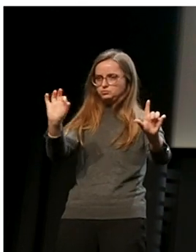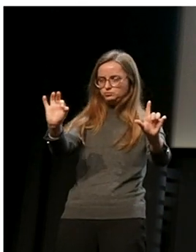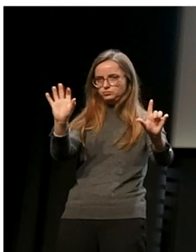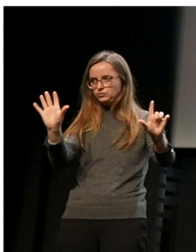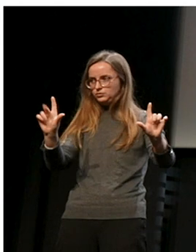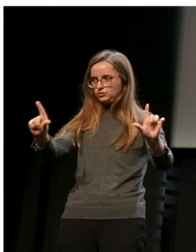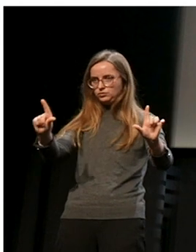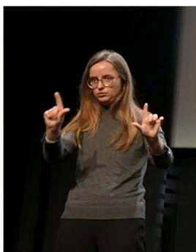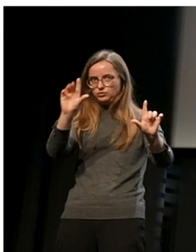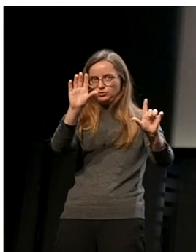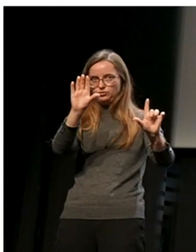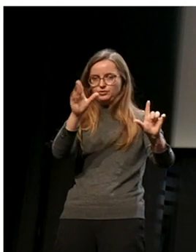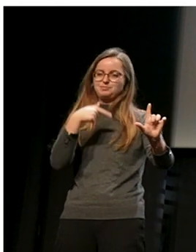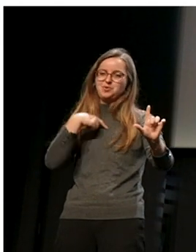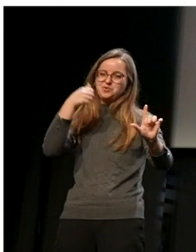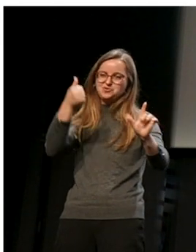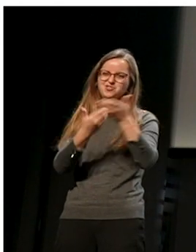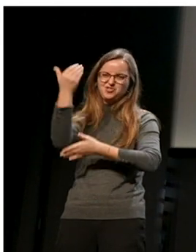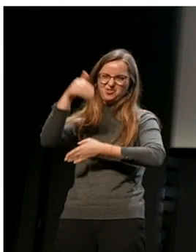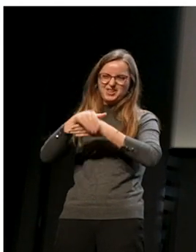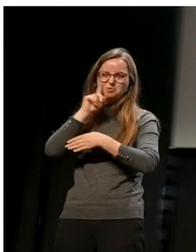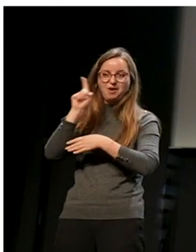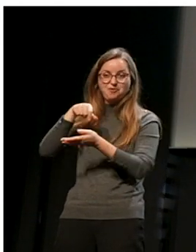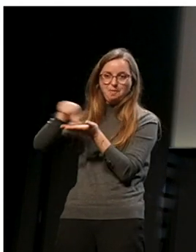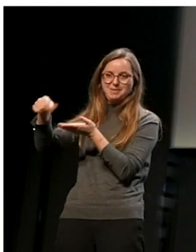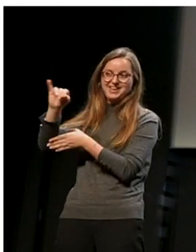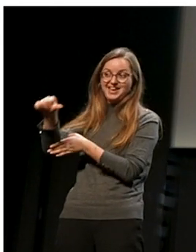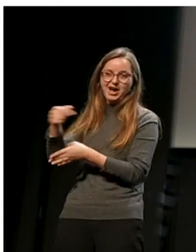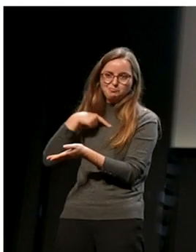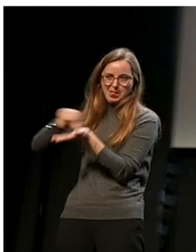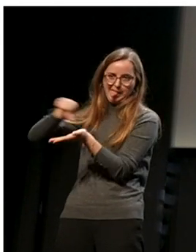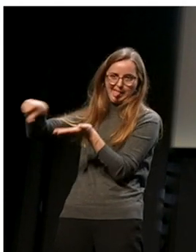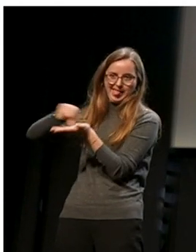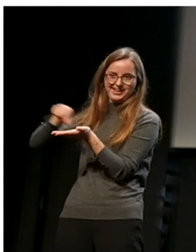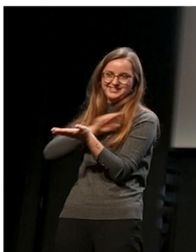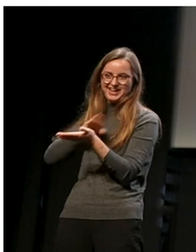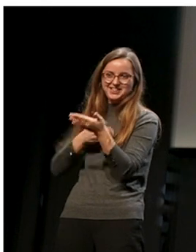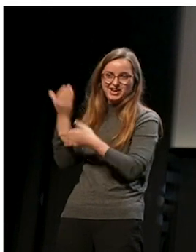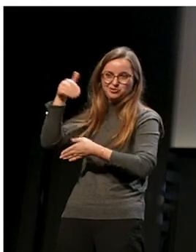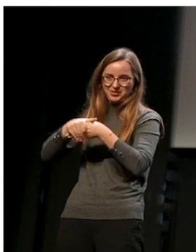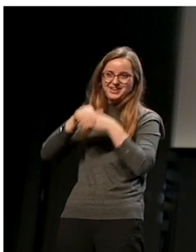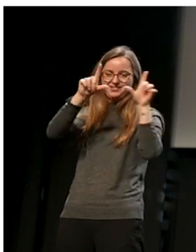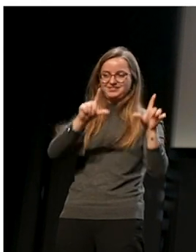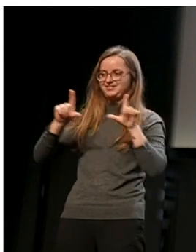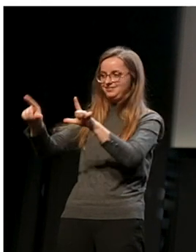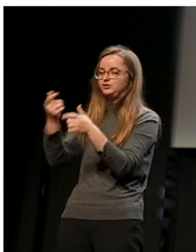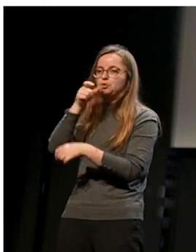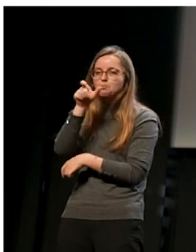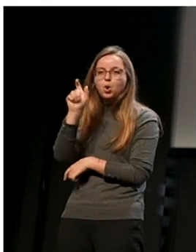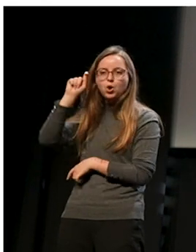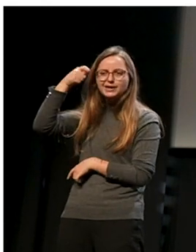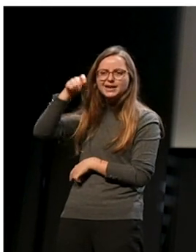dépensé des crédits sur Midjourney, les derniers qui me restaient. Et j'ai rentré les mêmes mots-clés que ce que mon éditeur a rentré dans ma